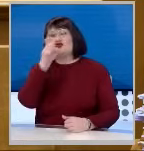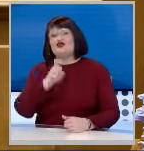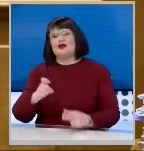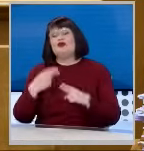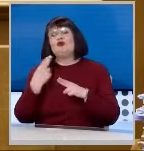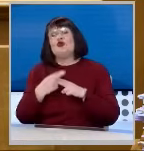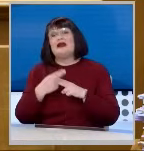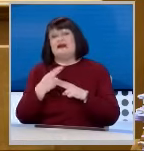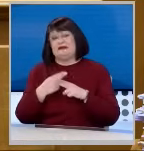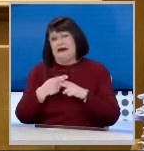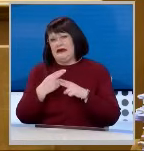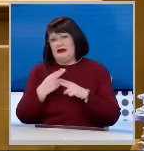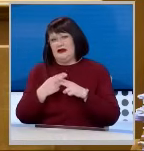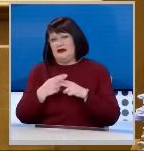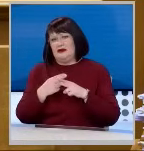μετράει